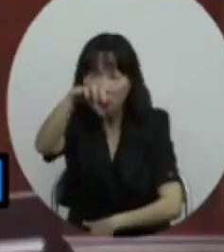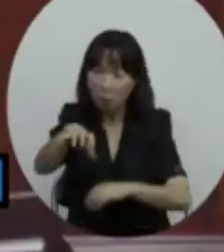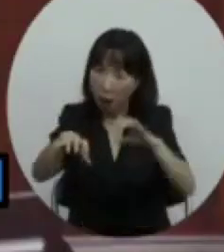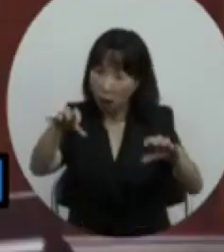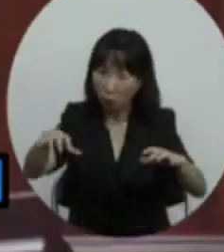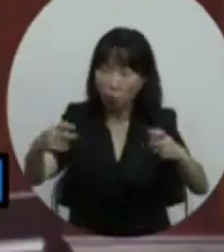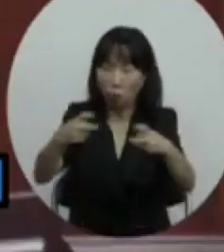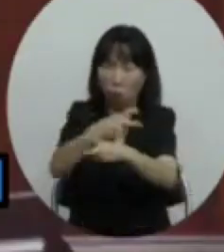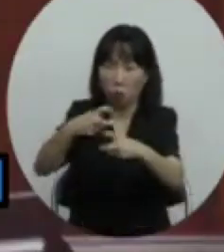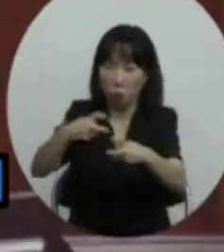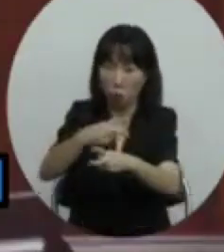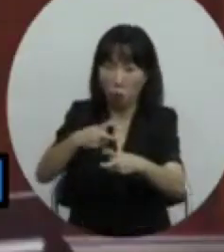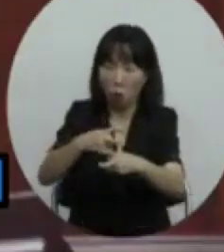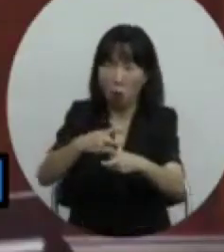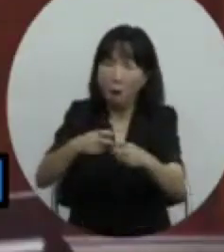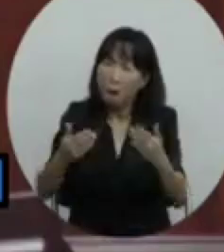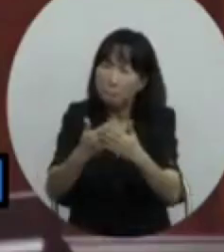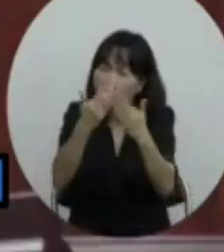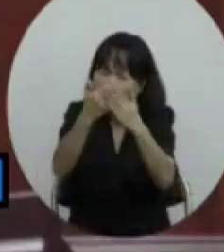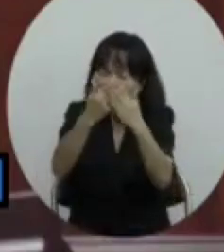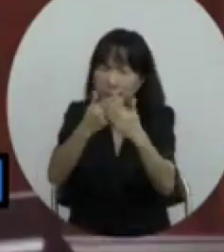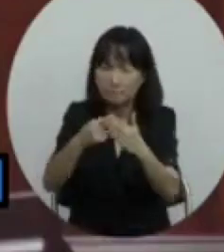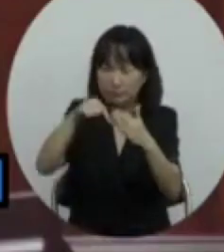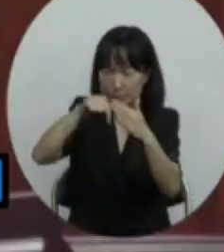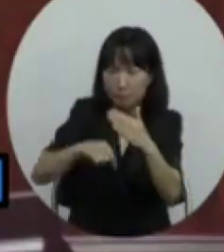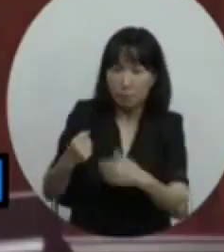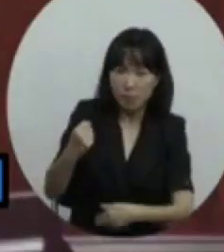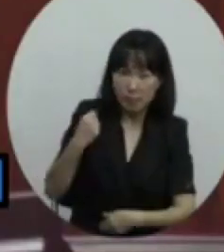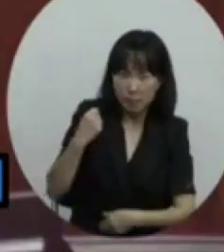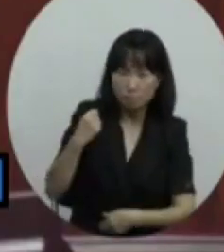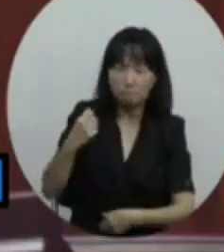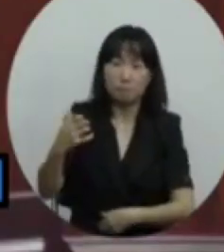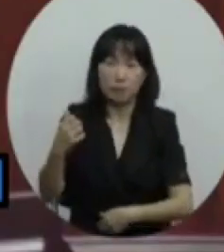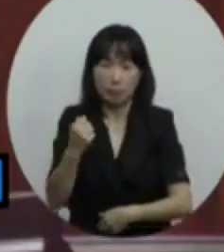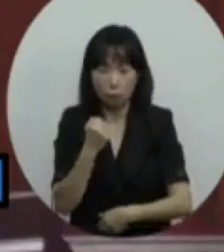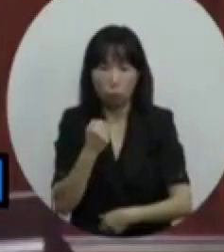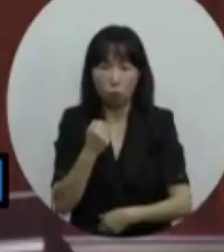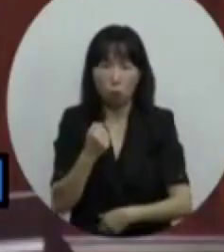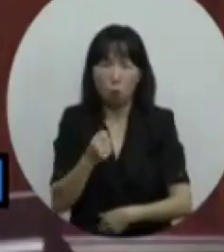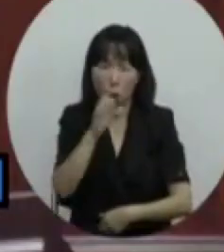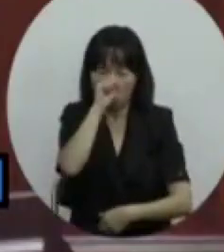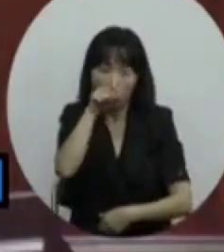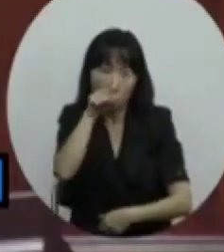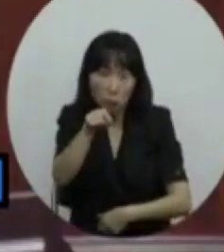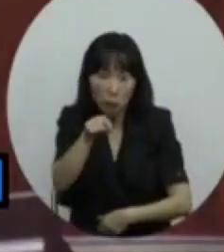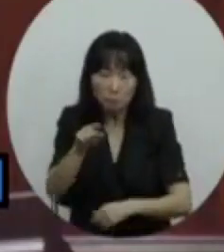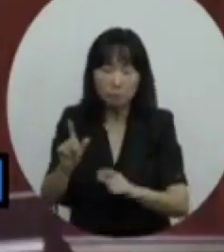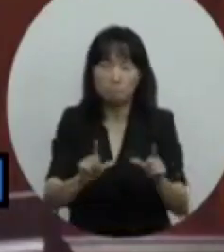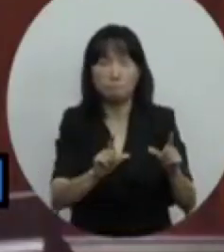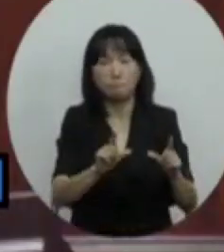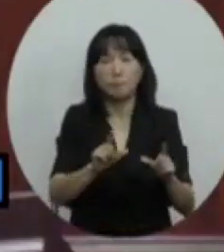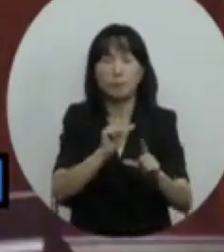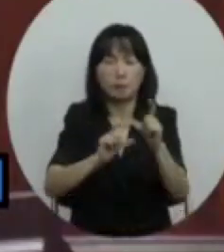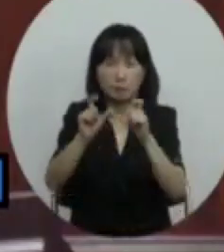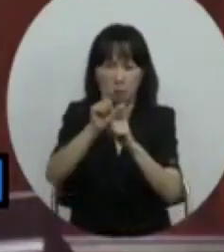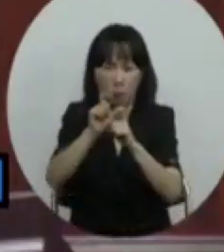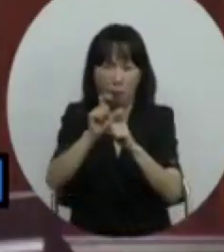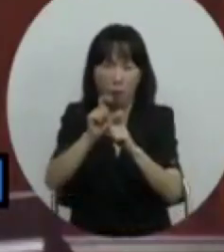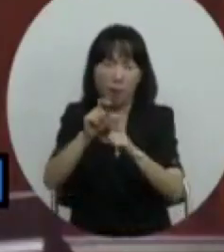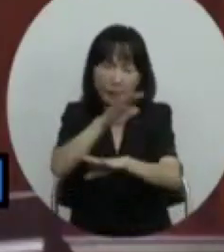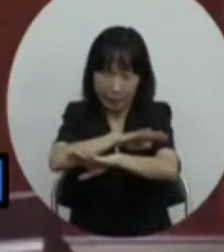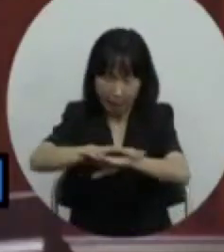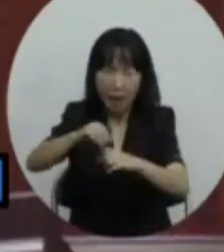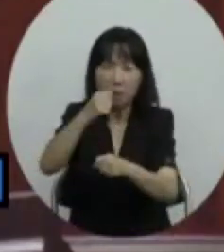발전, 잠재력 등 여주만이 가지고 있는 특성과 장점을 살리는 정책 시스템으로